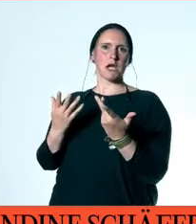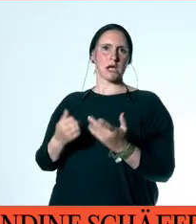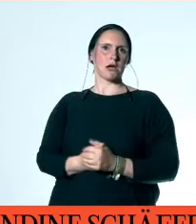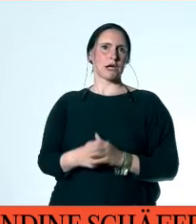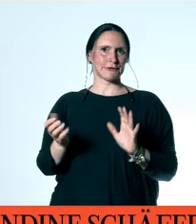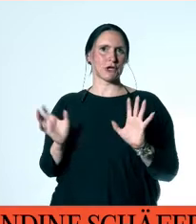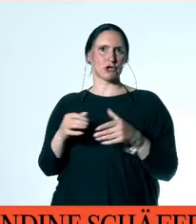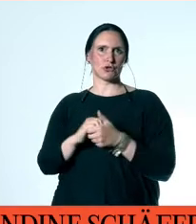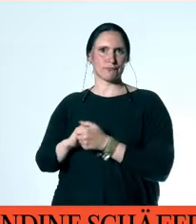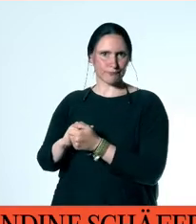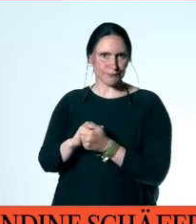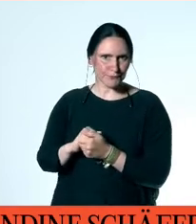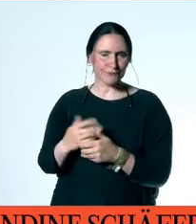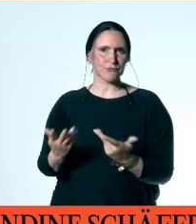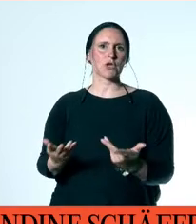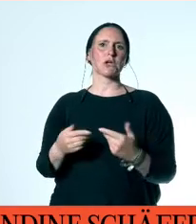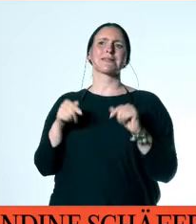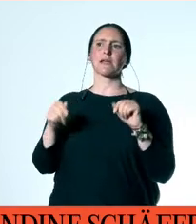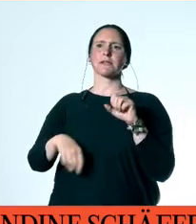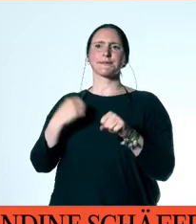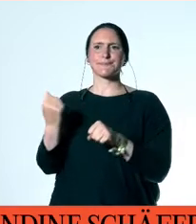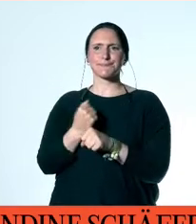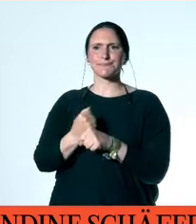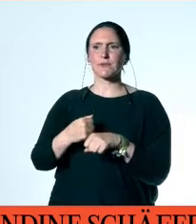ganz stark verhaftet in